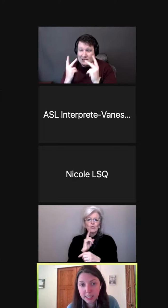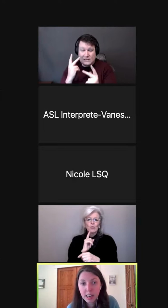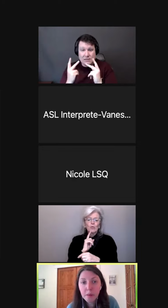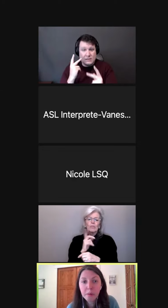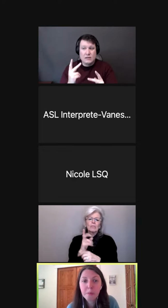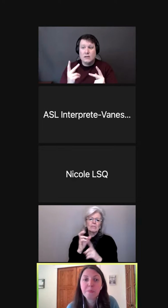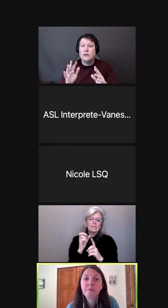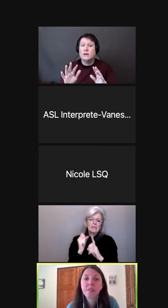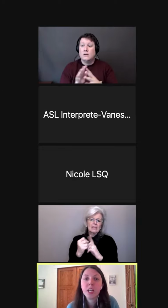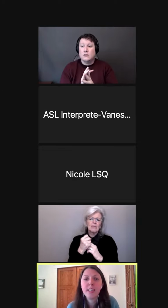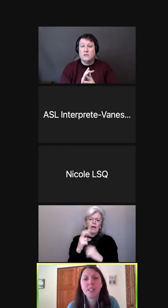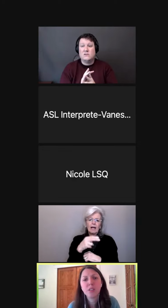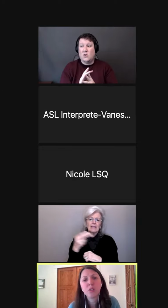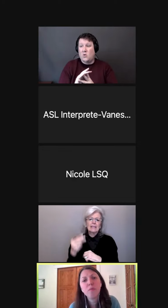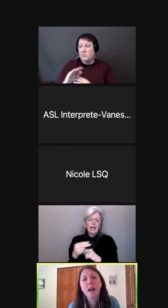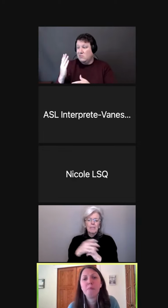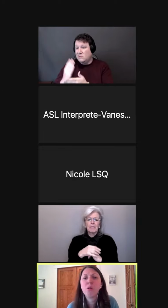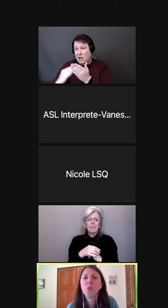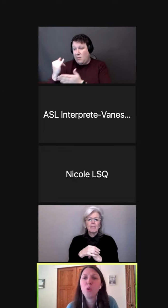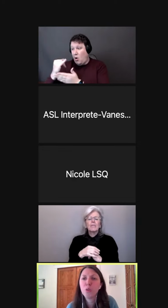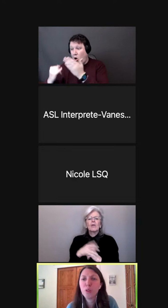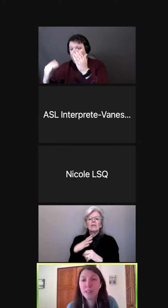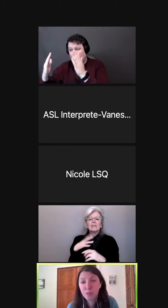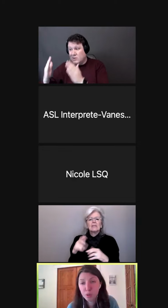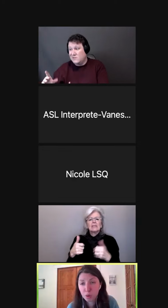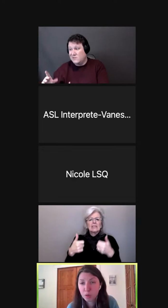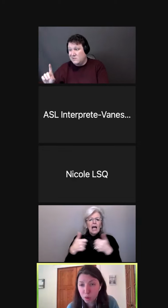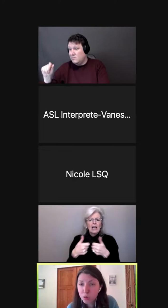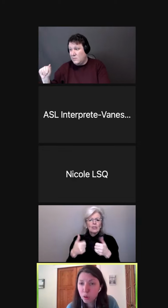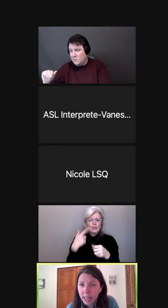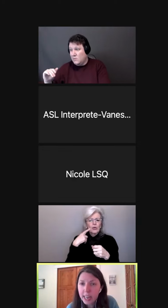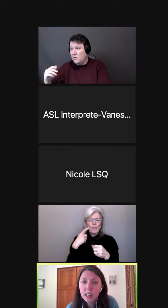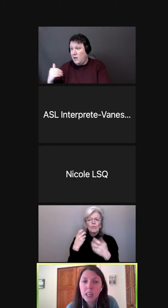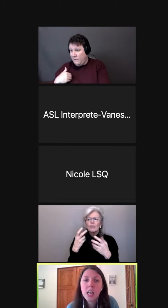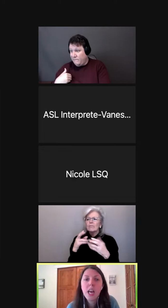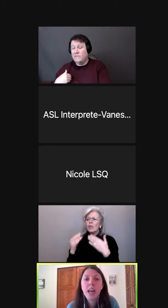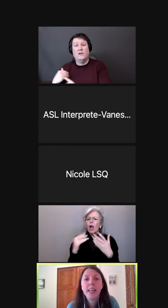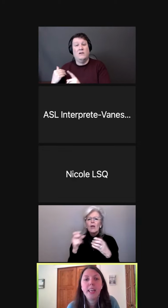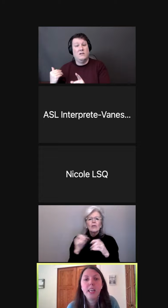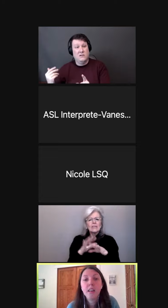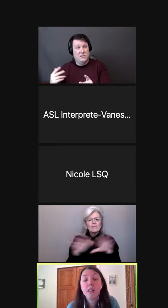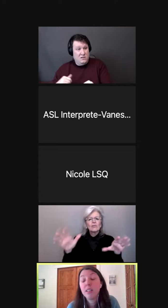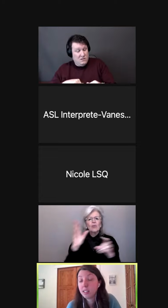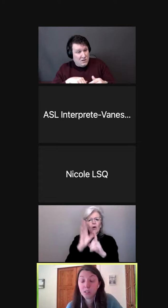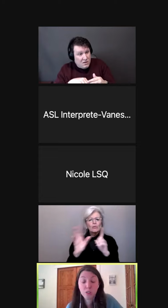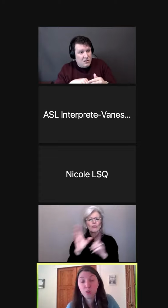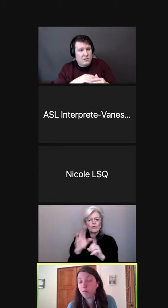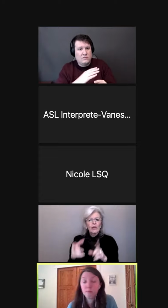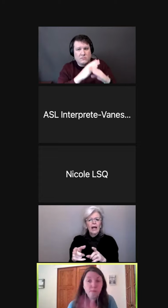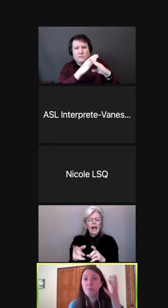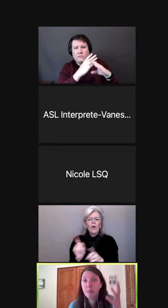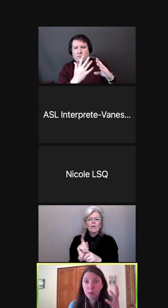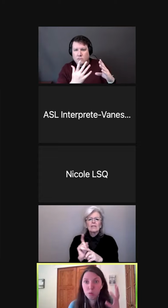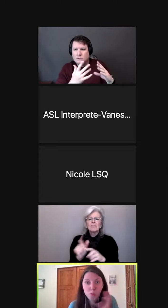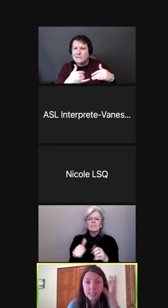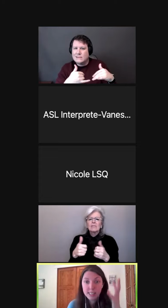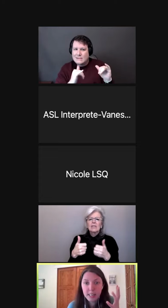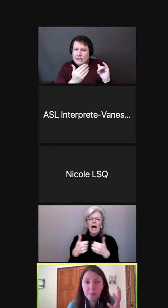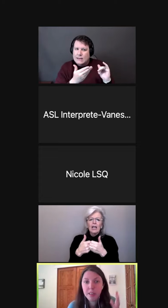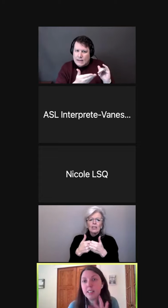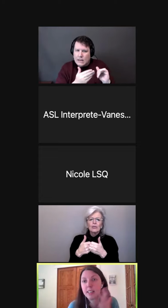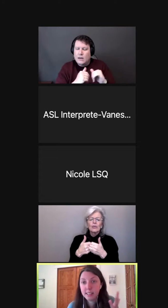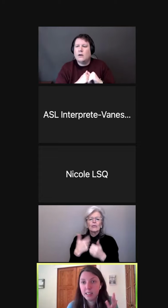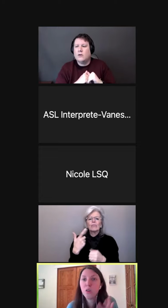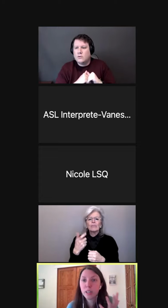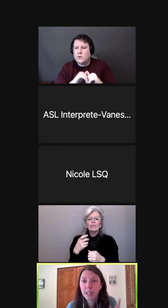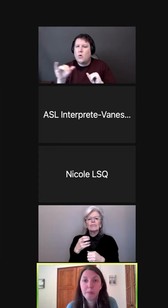situation de handicap, des enjeux par rapport au lieu de diffusion culturelle et des enjeux plus macro et